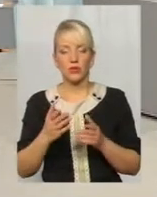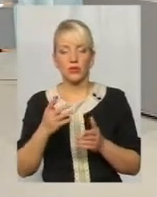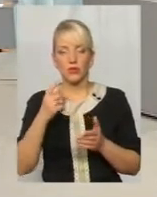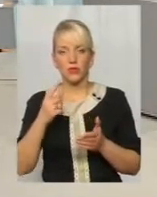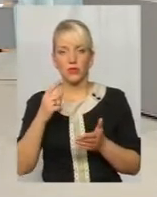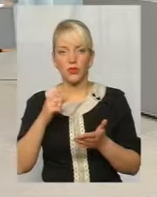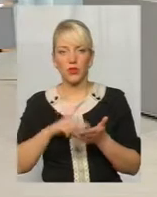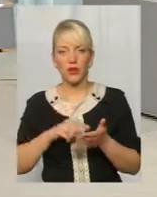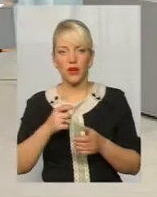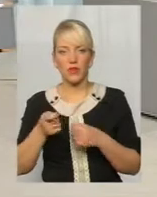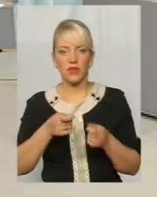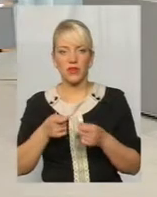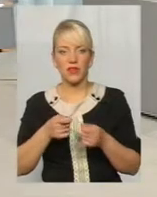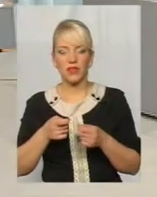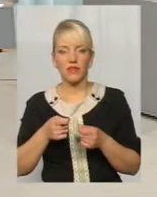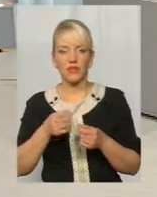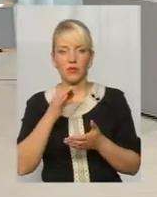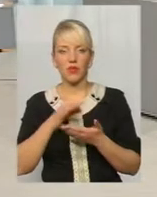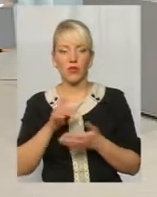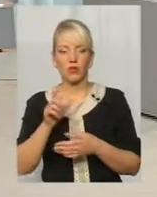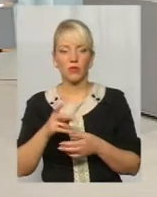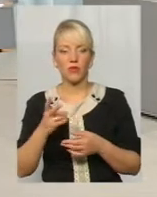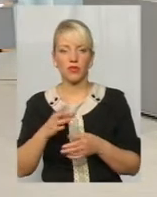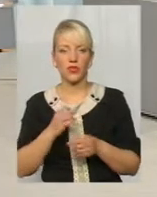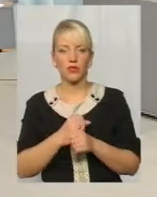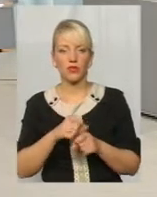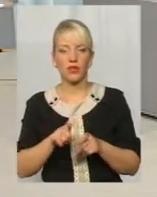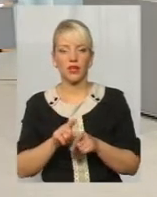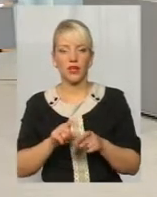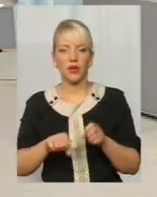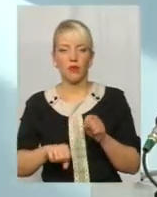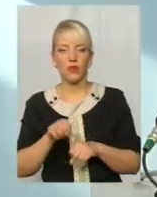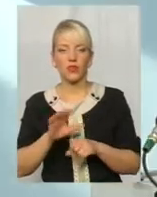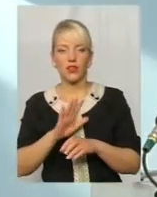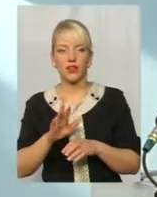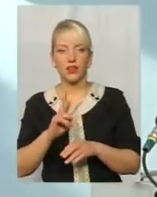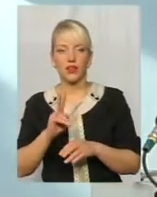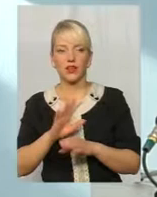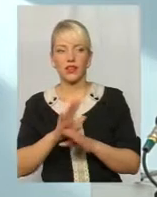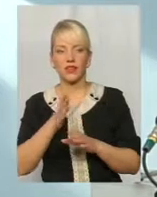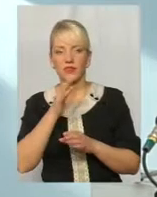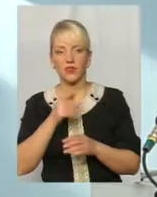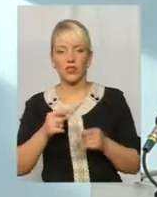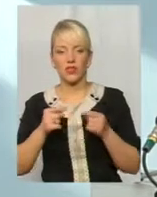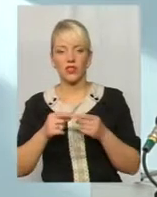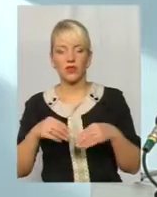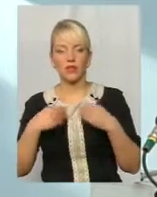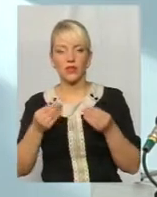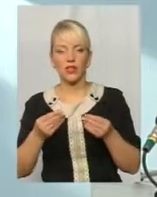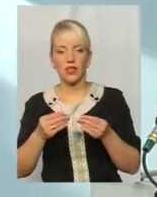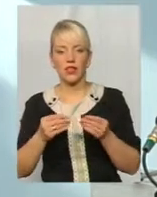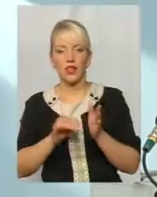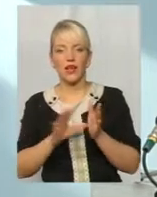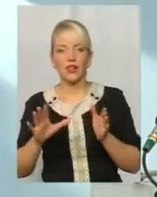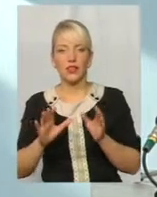відповідальності, особа має вчинити таке порушення, як несвоєчасне подання електронної декларації без поважних